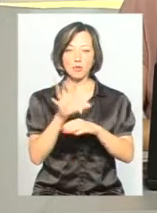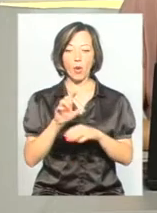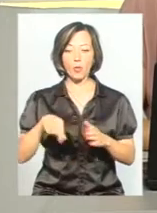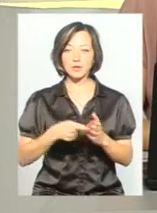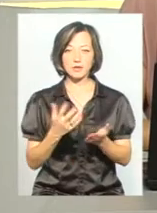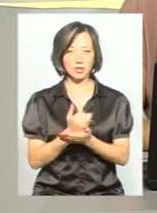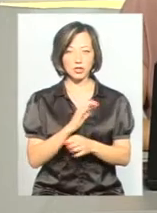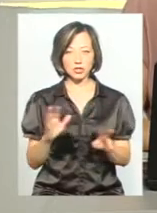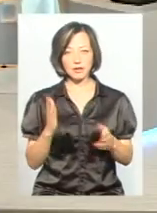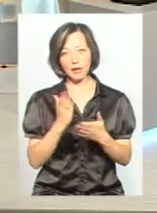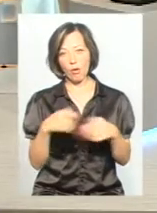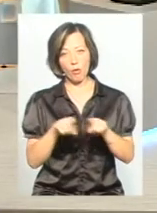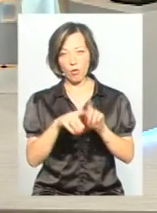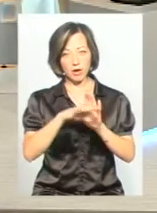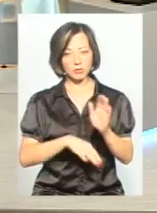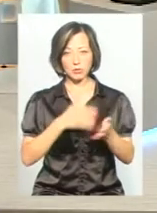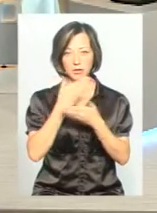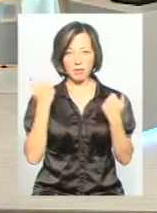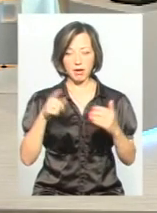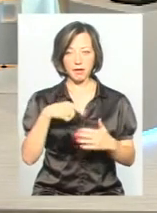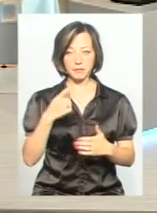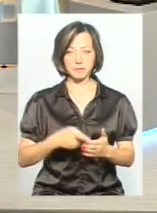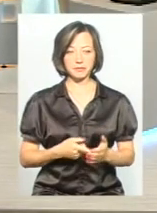Ми погано шукали, чи такого реєстру немає?